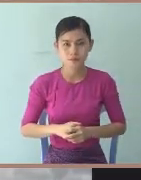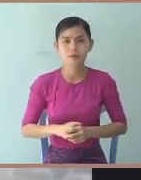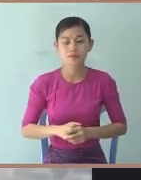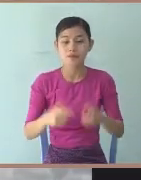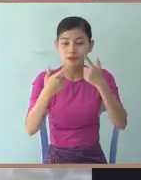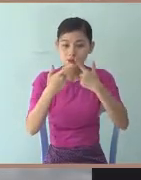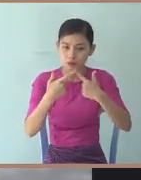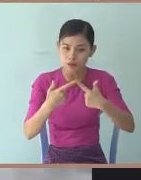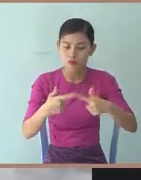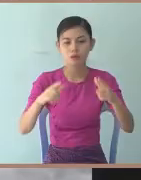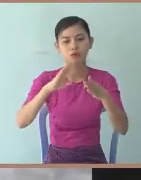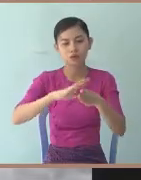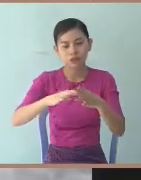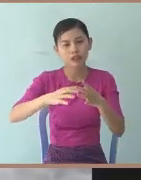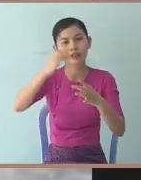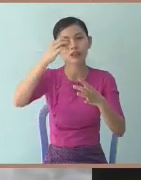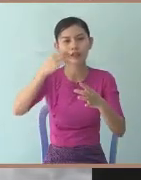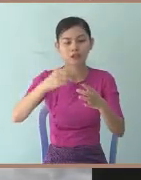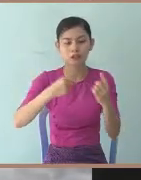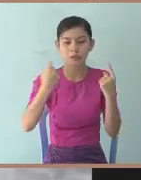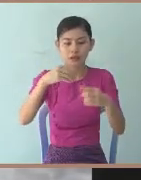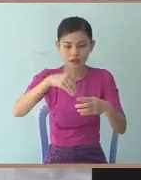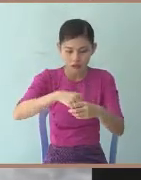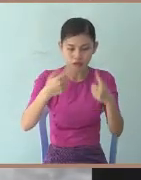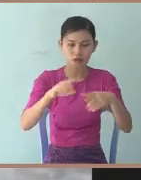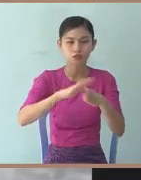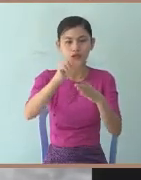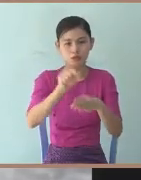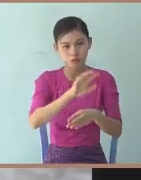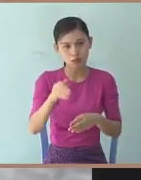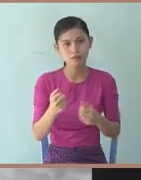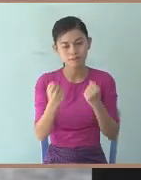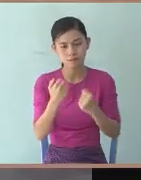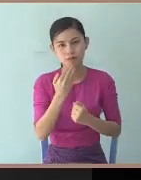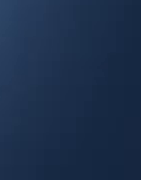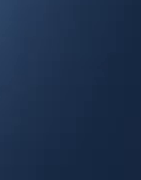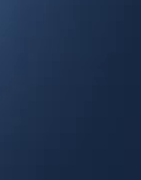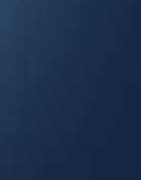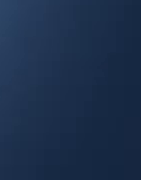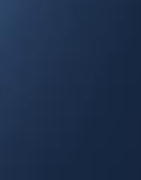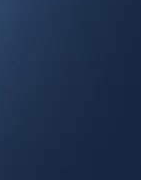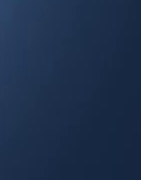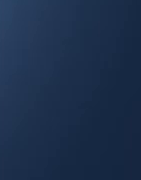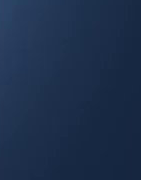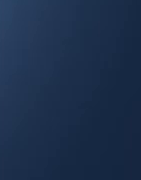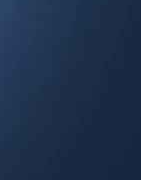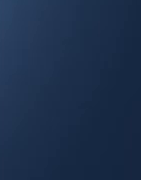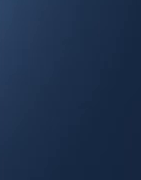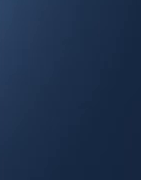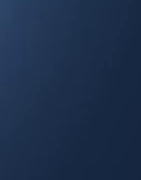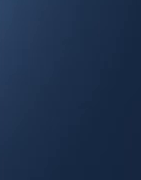ကိုဒီတာတက်ဒီသူတွေတက်အားထားရတယ်နော်အမတ်လောင်းပြောဖြင့်ဖြစ်အောင်ပေါ့နော်ယူစားပြီးပါလို့